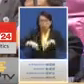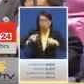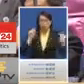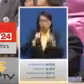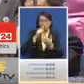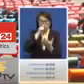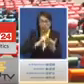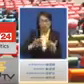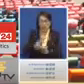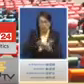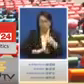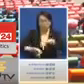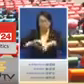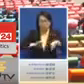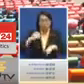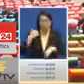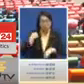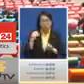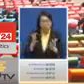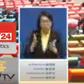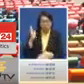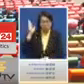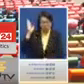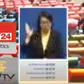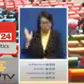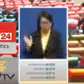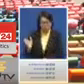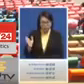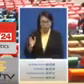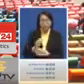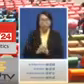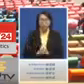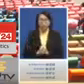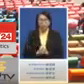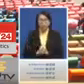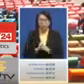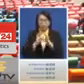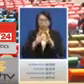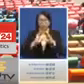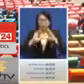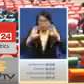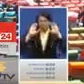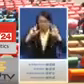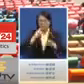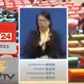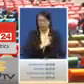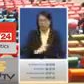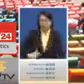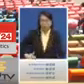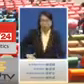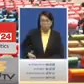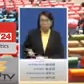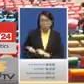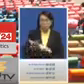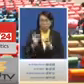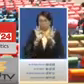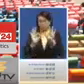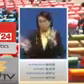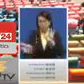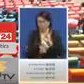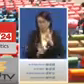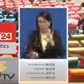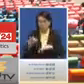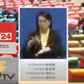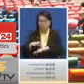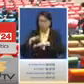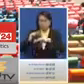ขึ้นหน้าจอหน่อยครับพระบรมราชโองการโปรดเกล้าหัวหน้าคสช.ครับบรรทัดสุดท้ายแต่งตั้งพลเอกประยุทธ์